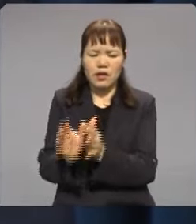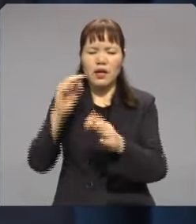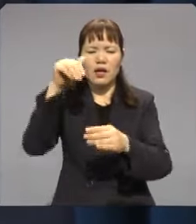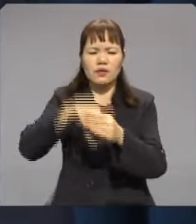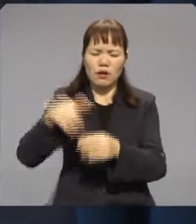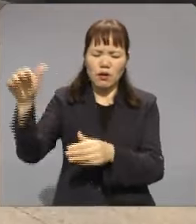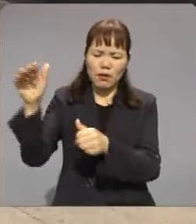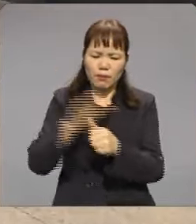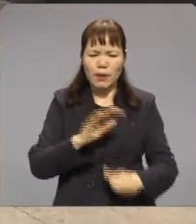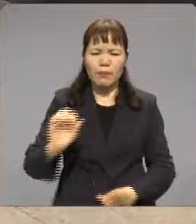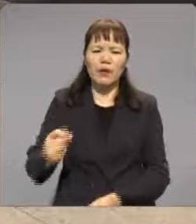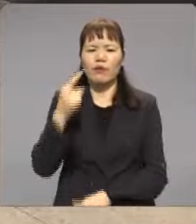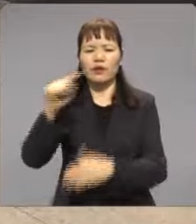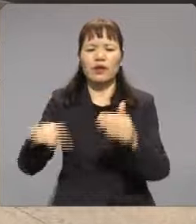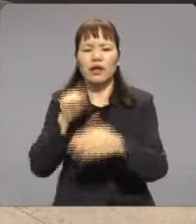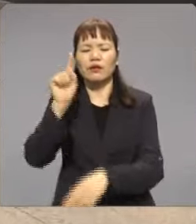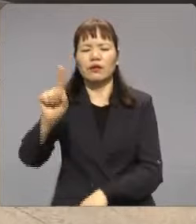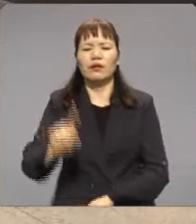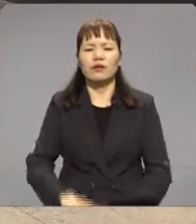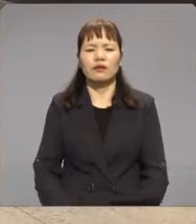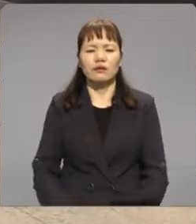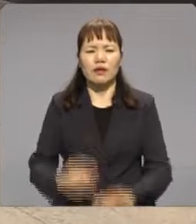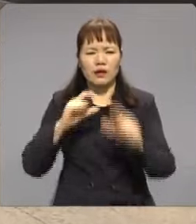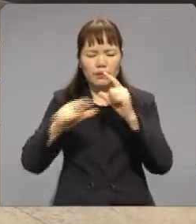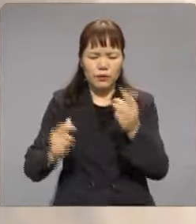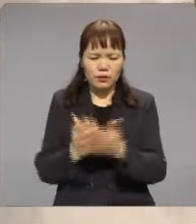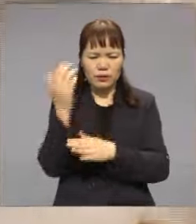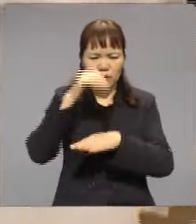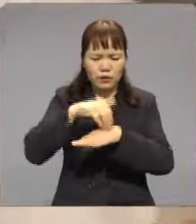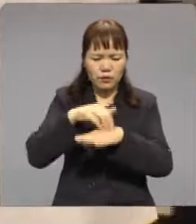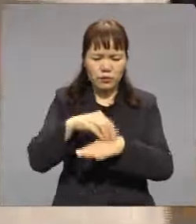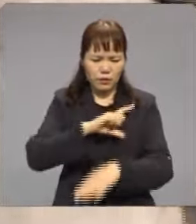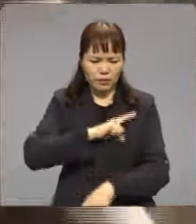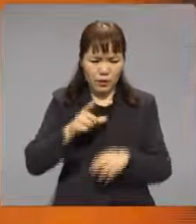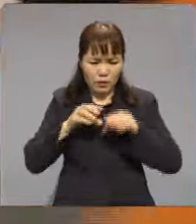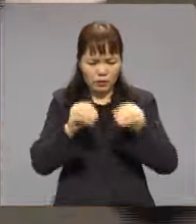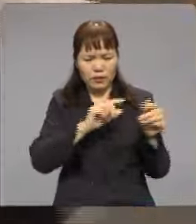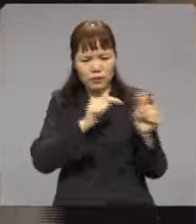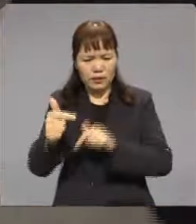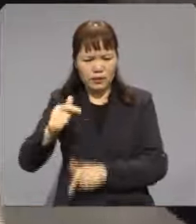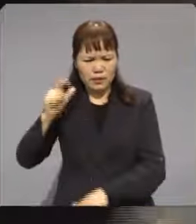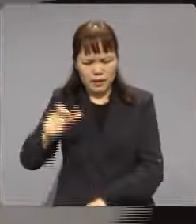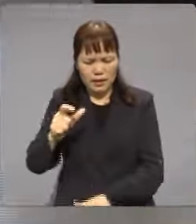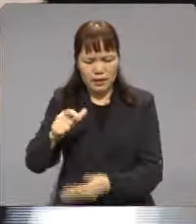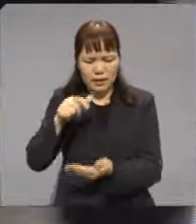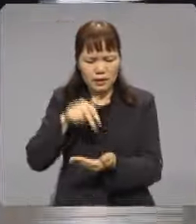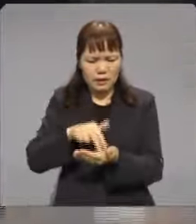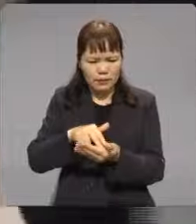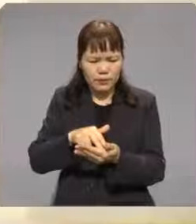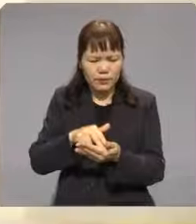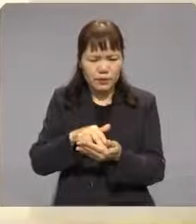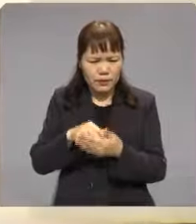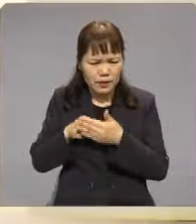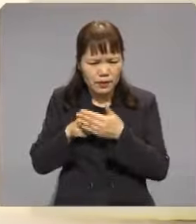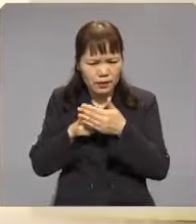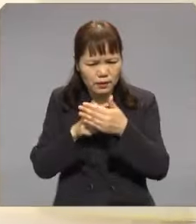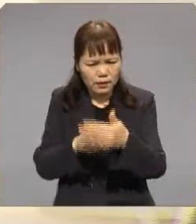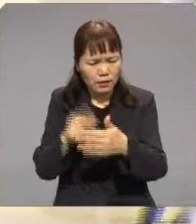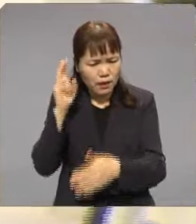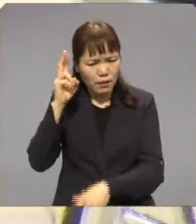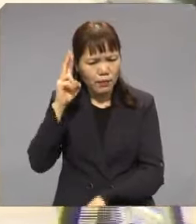꼽히고 있습니다. 일부에서 전공의 면허 정지 등 강경 절차에 돌입할 수도 있다는 관측도